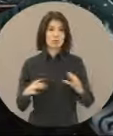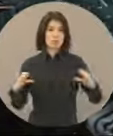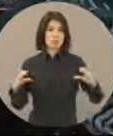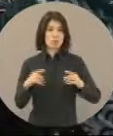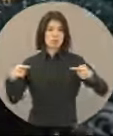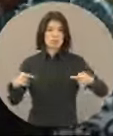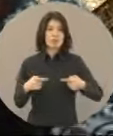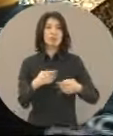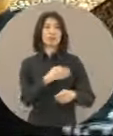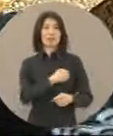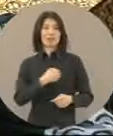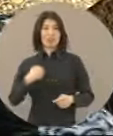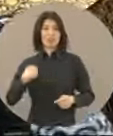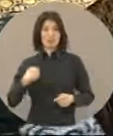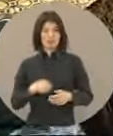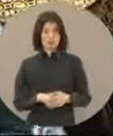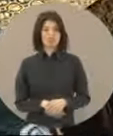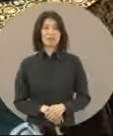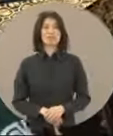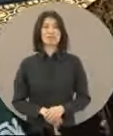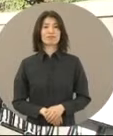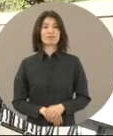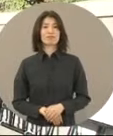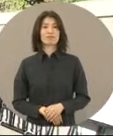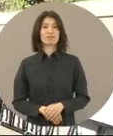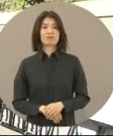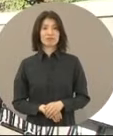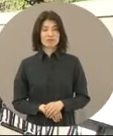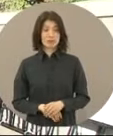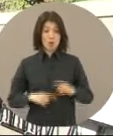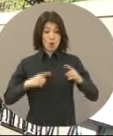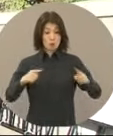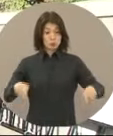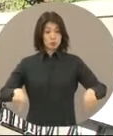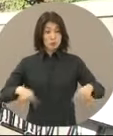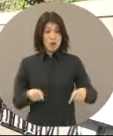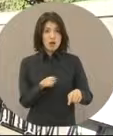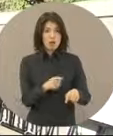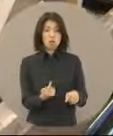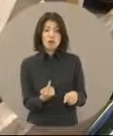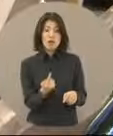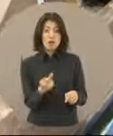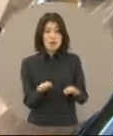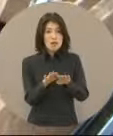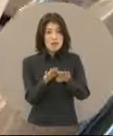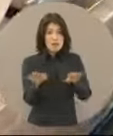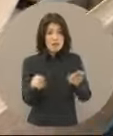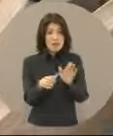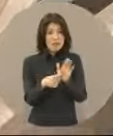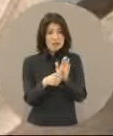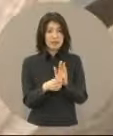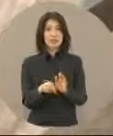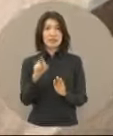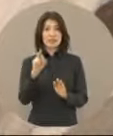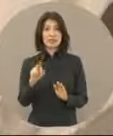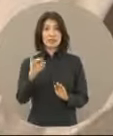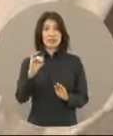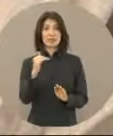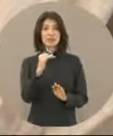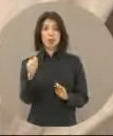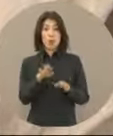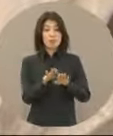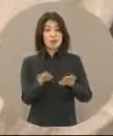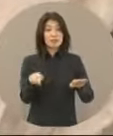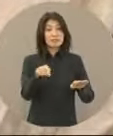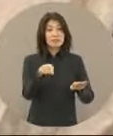るようになっております。 山車は四つ車または三つ車で、正五台と呼ばれる台座の上に